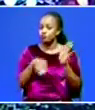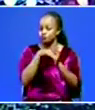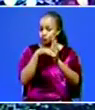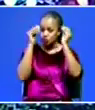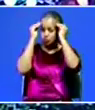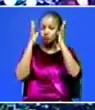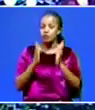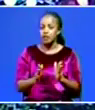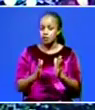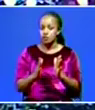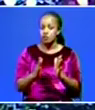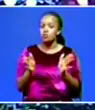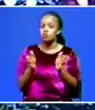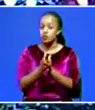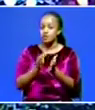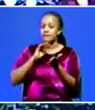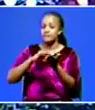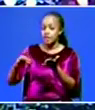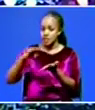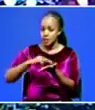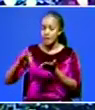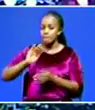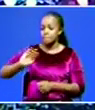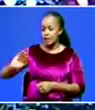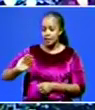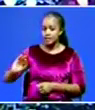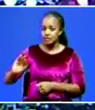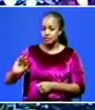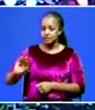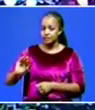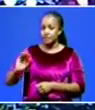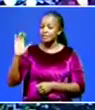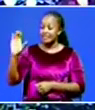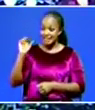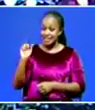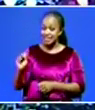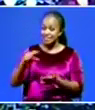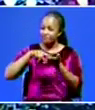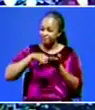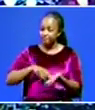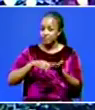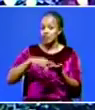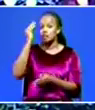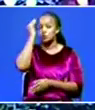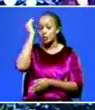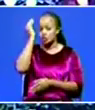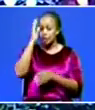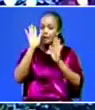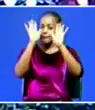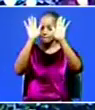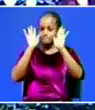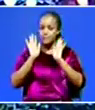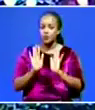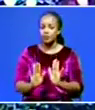shule zitakapofunguliwa Juma Lijalo. Magoha amesisitiza kuwa elimu ni haki msingi ya kila mwanafunzi. Alizungumza kwenye uzinduzi